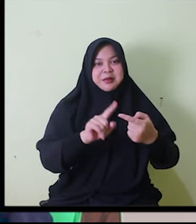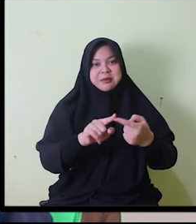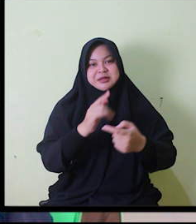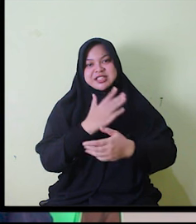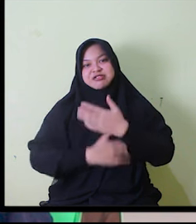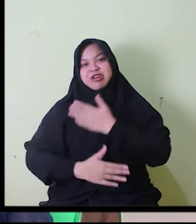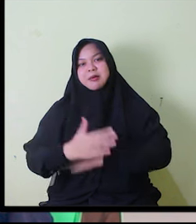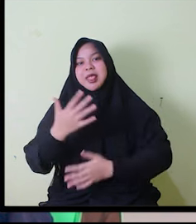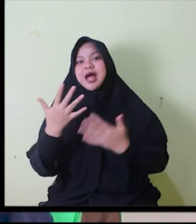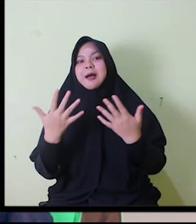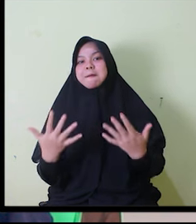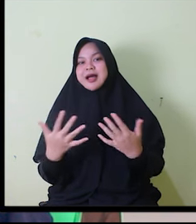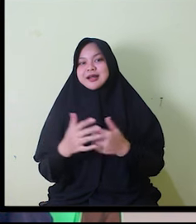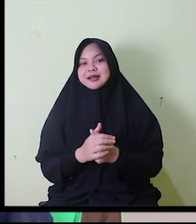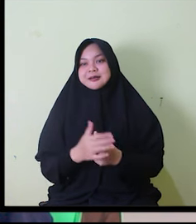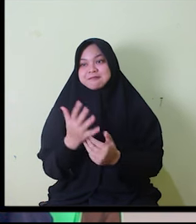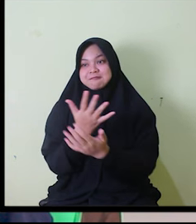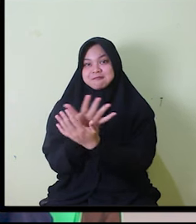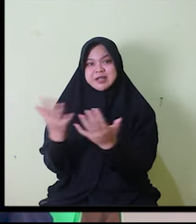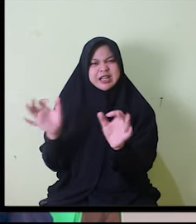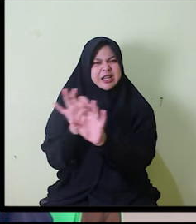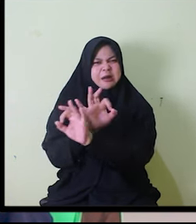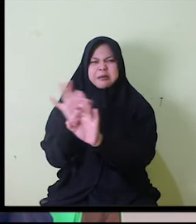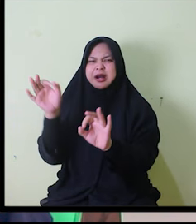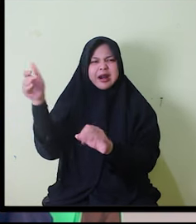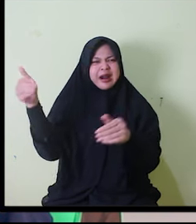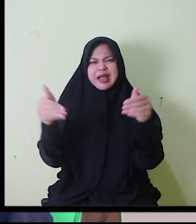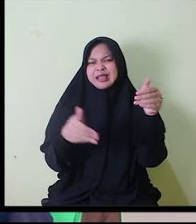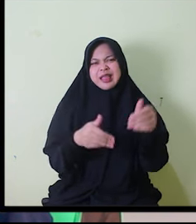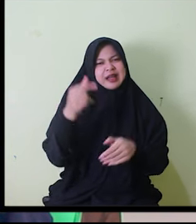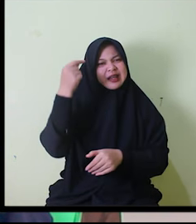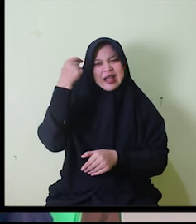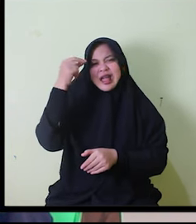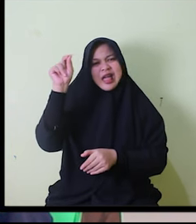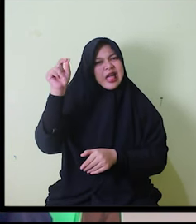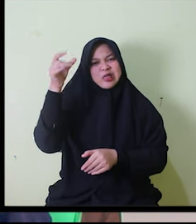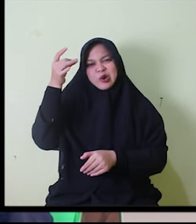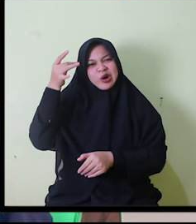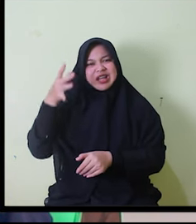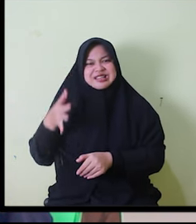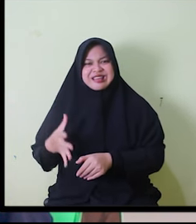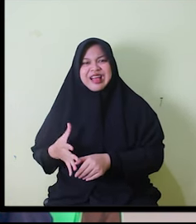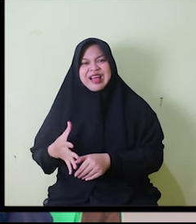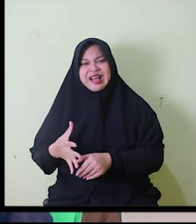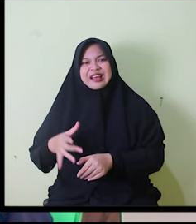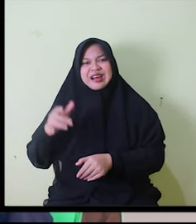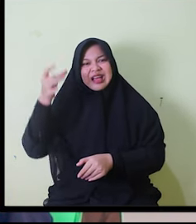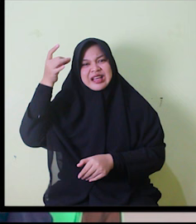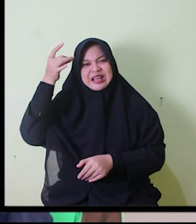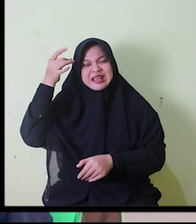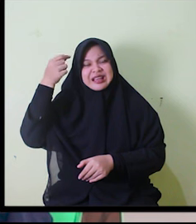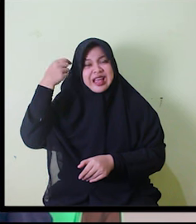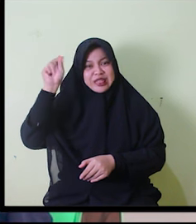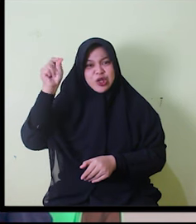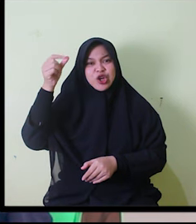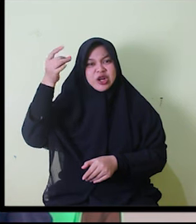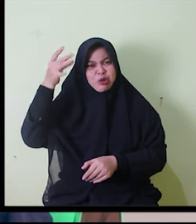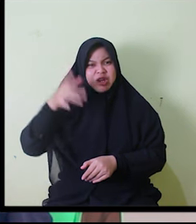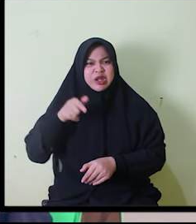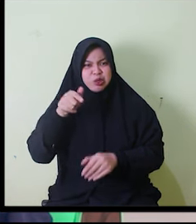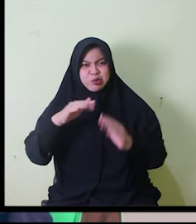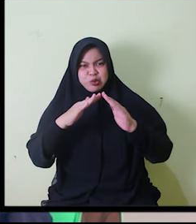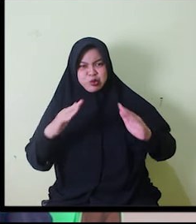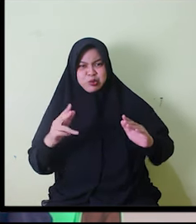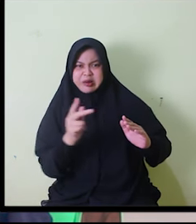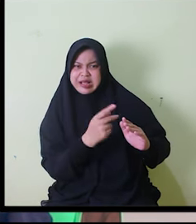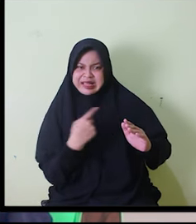mereka itu yang tadinya tidak pernah datang tuh ke kantor Kelurahan yang mana Kantor Kelurahan ini kan rumah kita bersama kan rumah